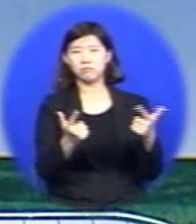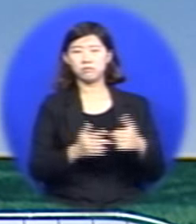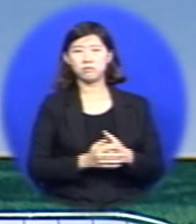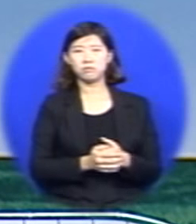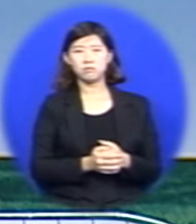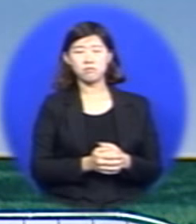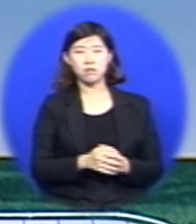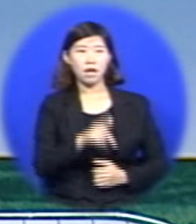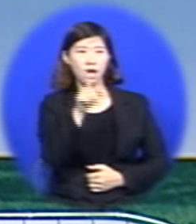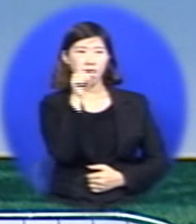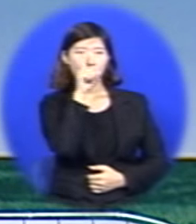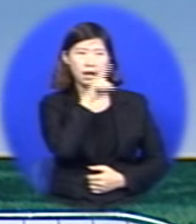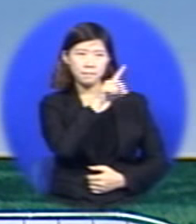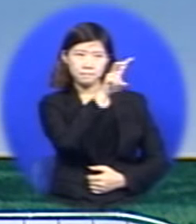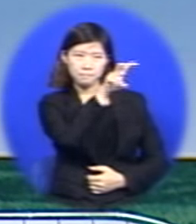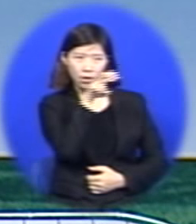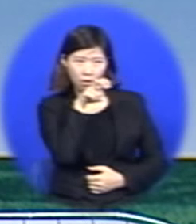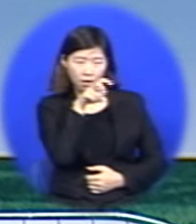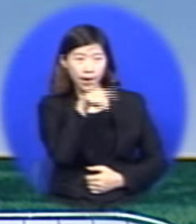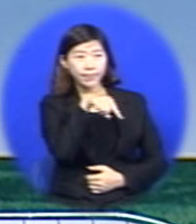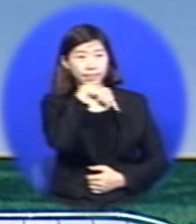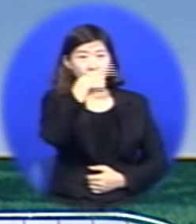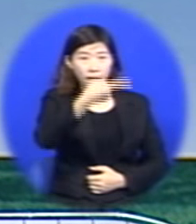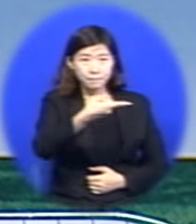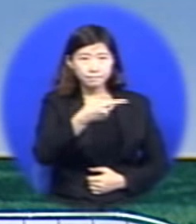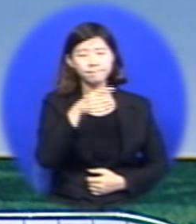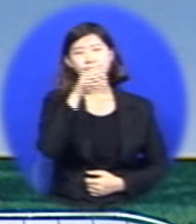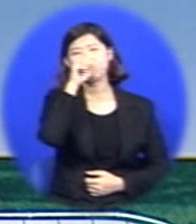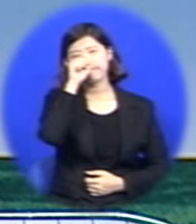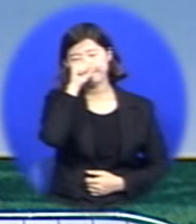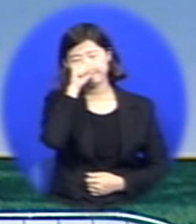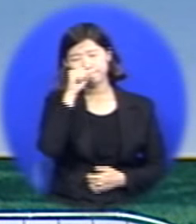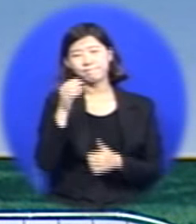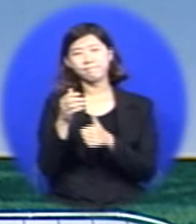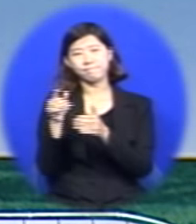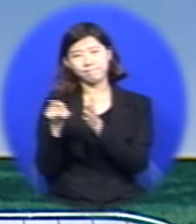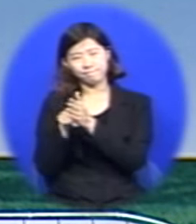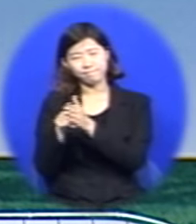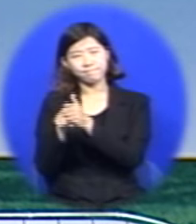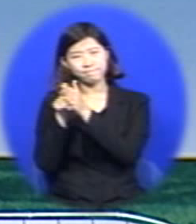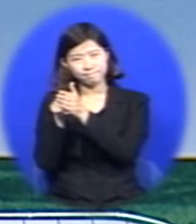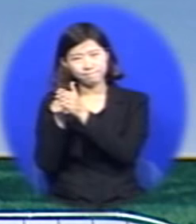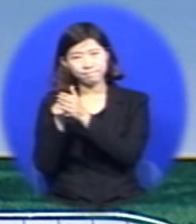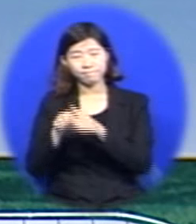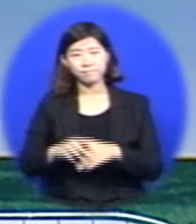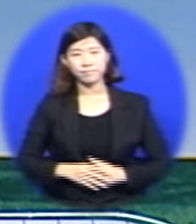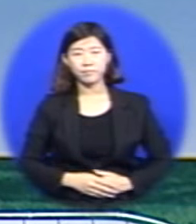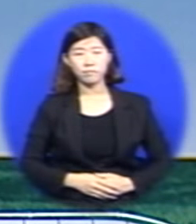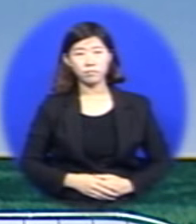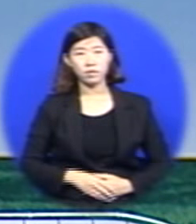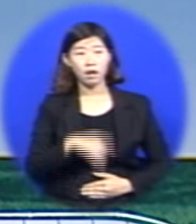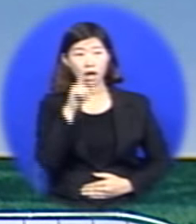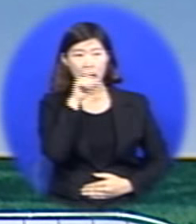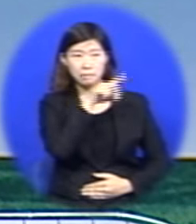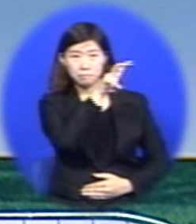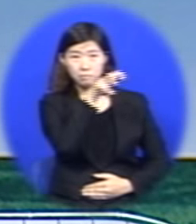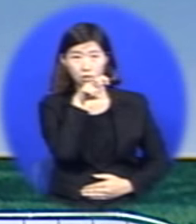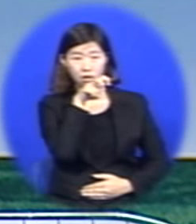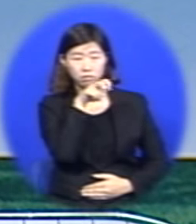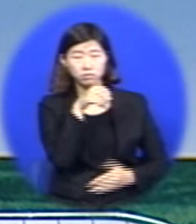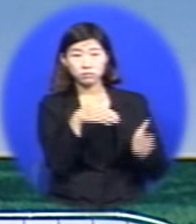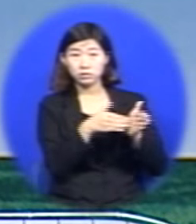하나 더 가야 됩니다. 선을 굳게 잡는 것이죠. 악을 미워하는 데서만 끝나는 것은 아직 진짜가